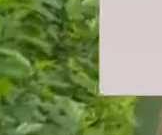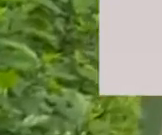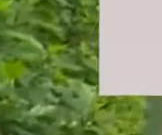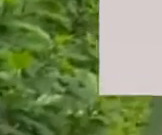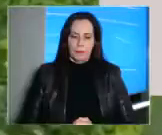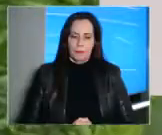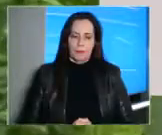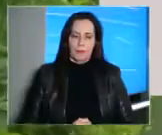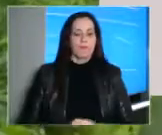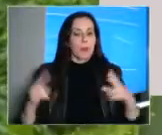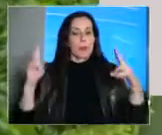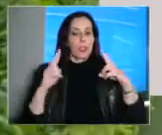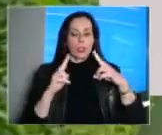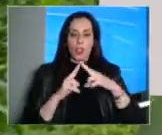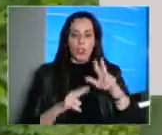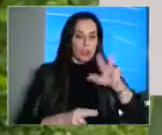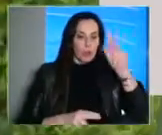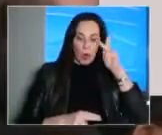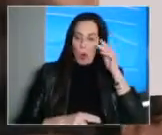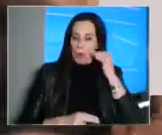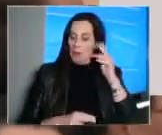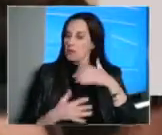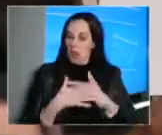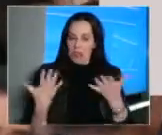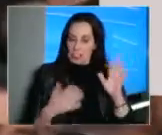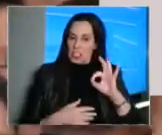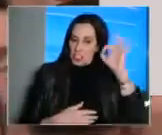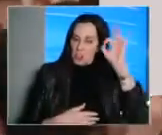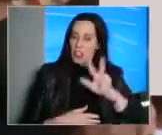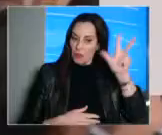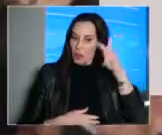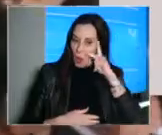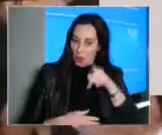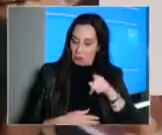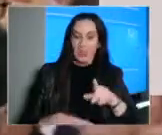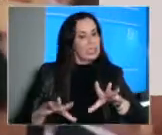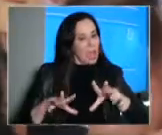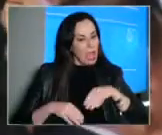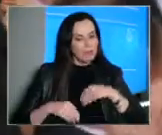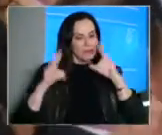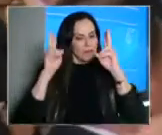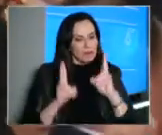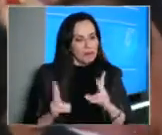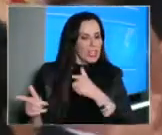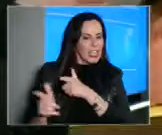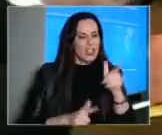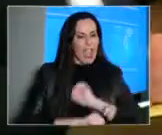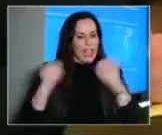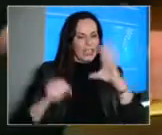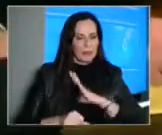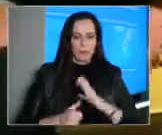פסגת טראמפ קים נקטעה בלא כלום. האם יש בכלל סיכוי שצפון קוריאה תסכים להתפרק מהנשק